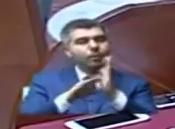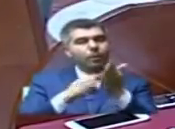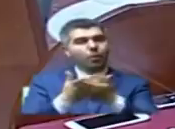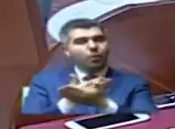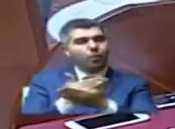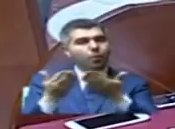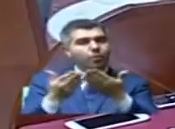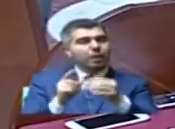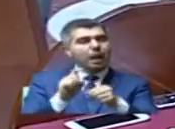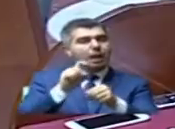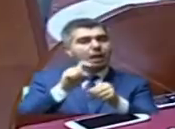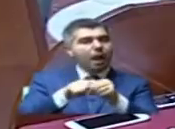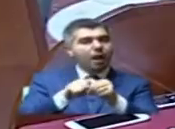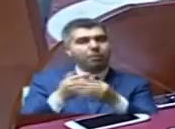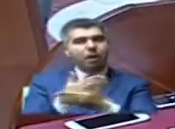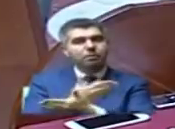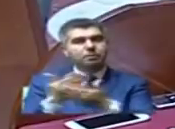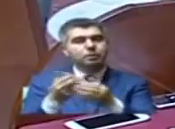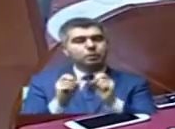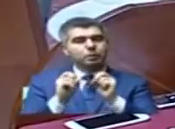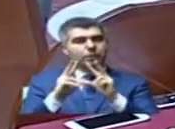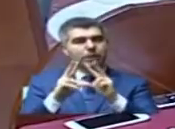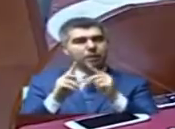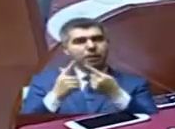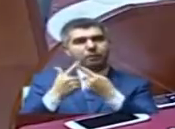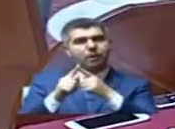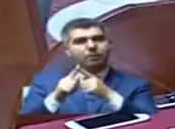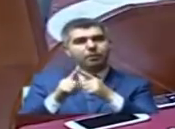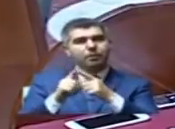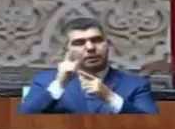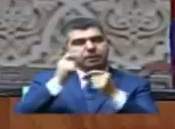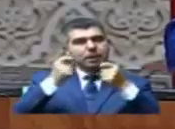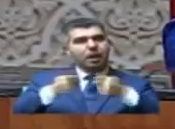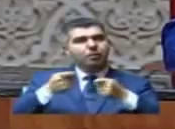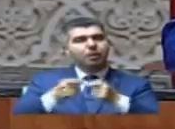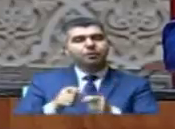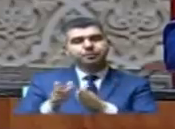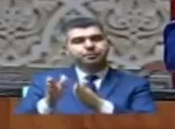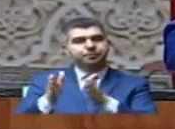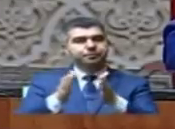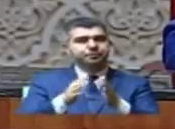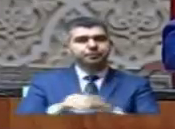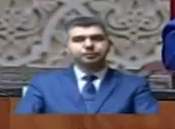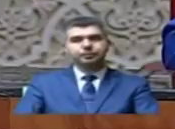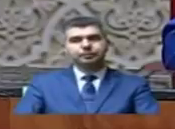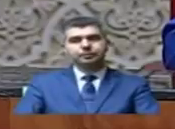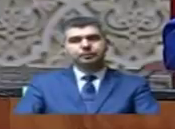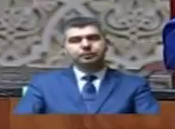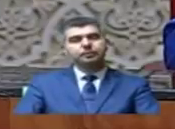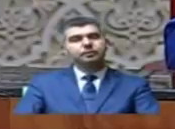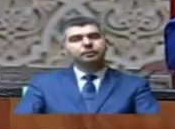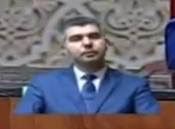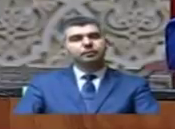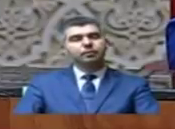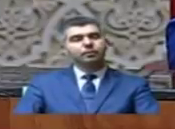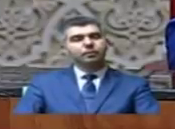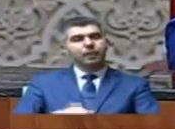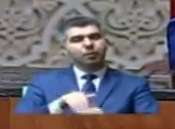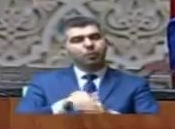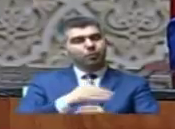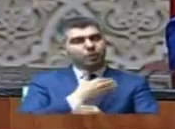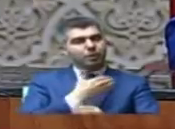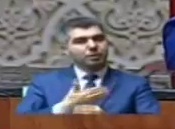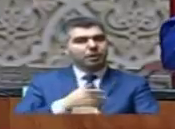والحق في الانتماء النقابي، والحق في الاستفادة من الحركية. والسلام عليكم. شكرا سيد الوزير. كلمة سادة.